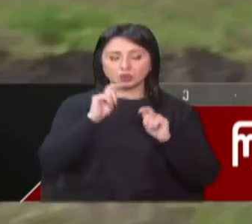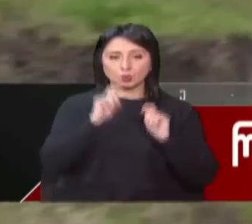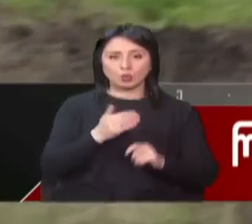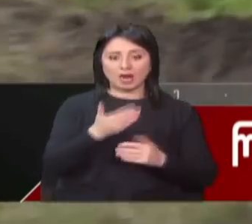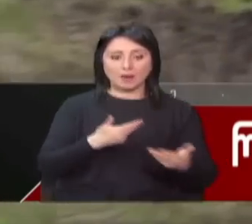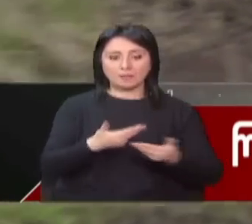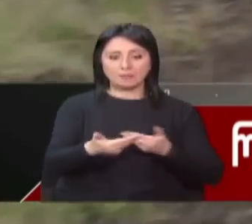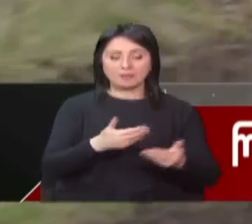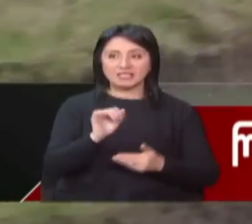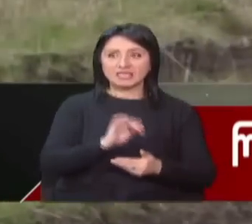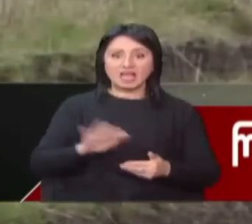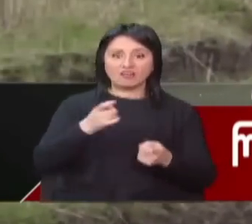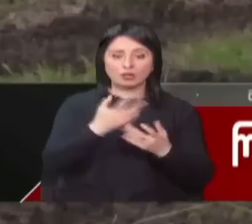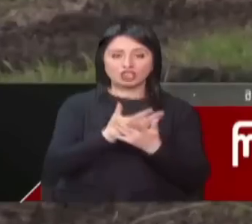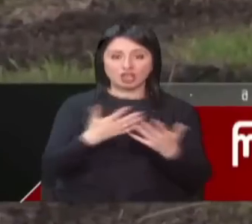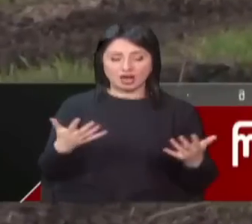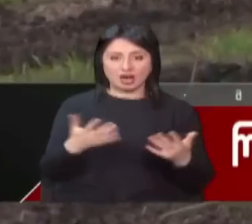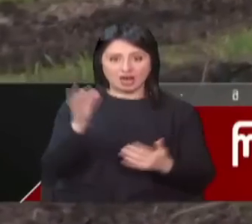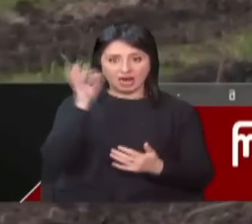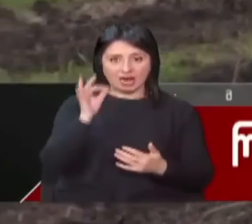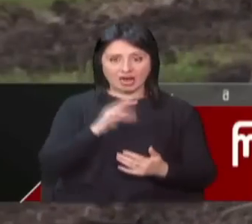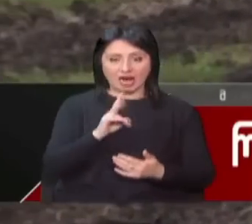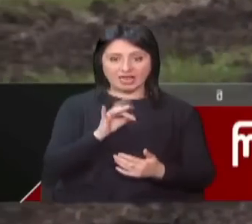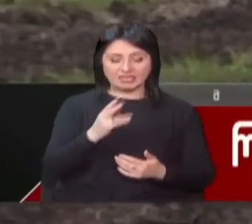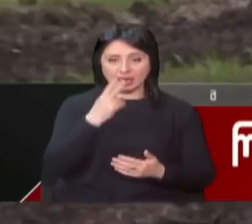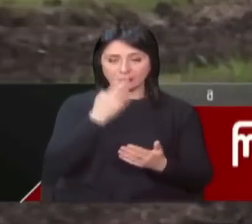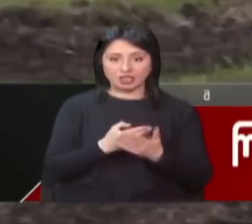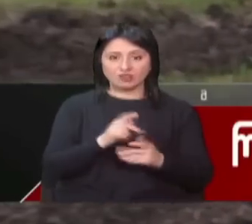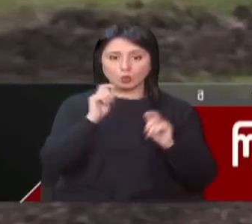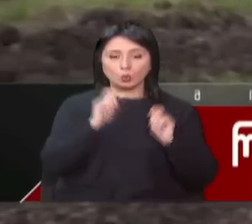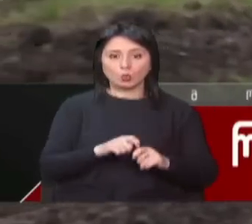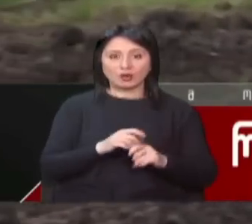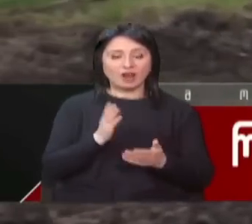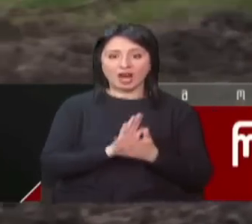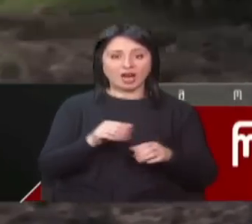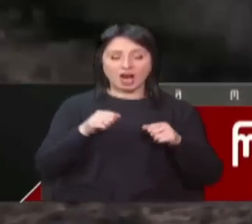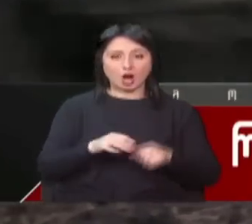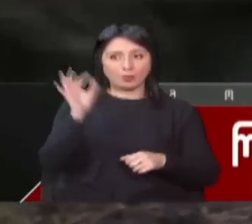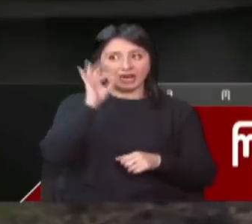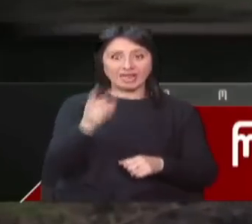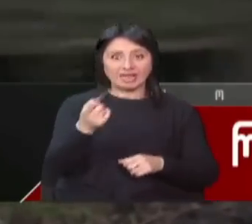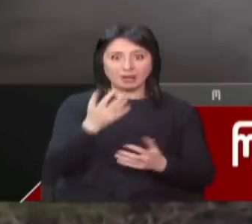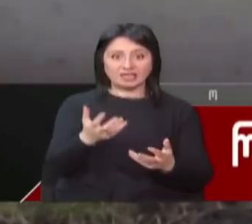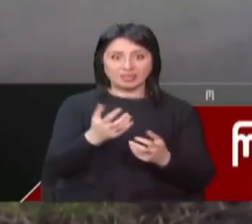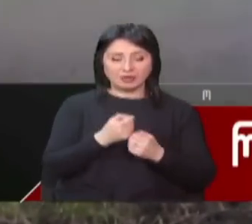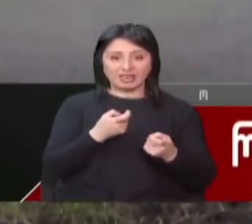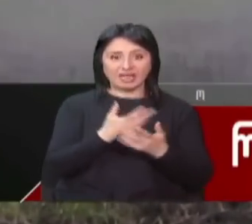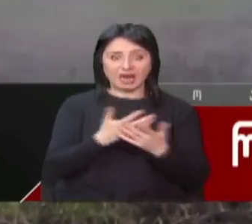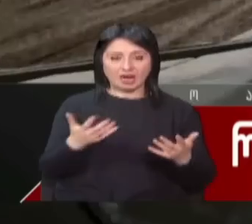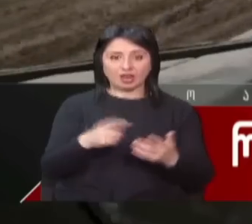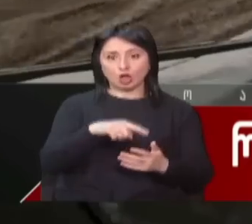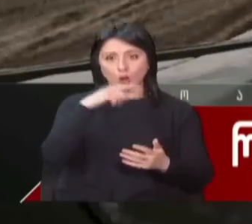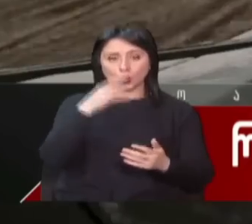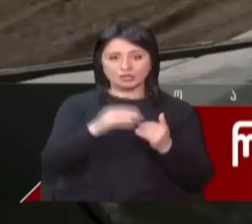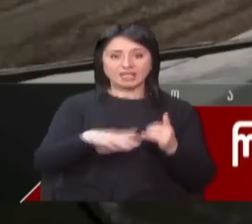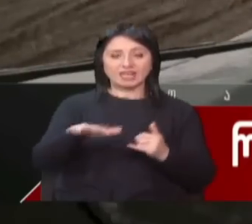უკრაინისთვის მიწოდებულ დასავლურ შეიარაღებას, გერმანიის კანცლერი მიიჩნევს, რომ უკრაინას არ აქვს უფლება გერმანიიდან მიღებული იარაღი